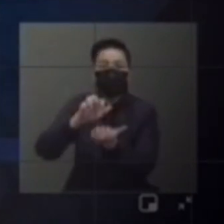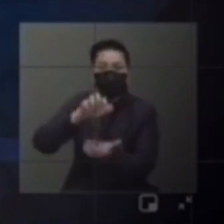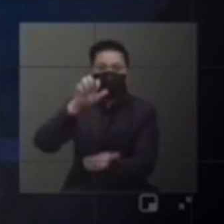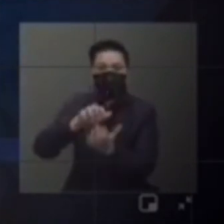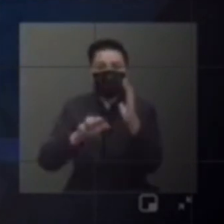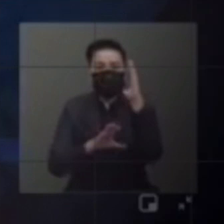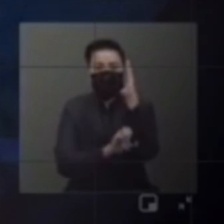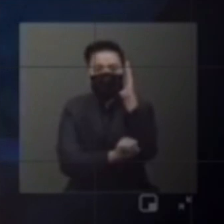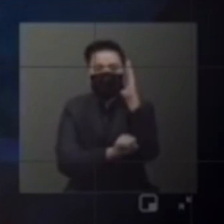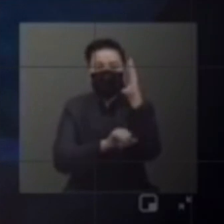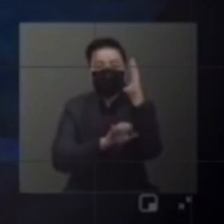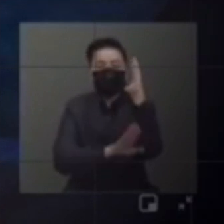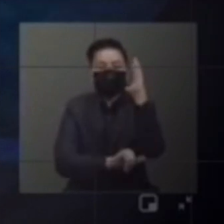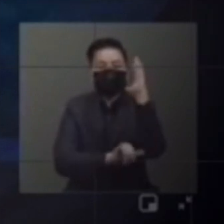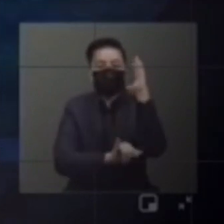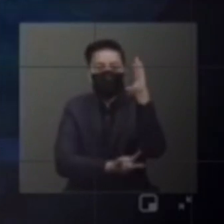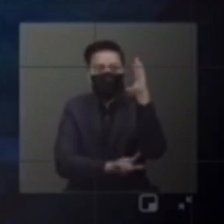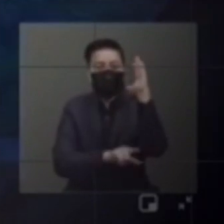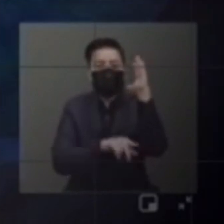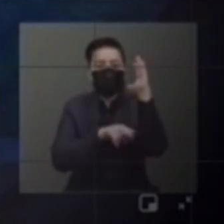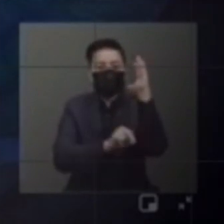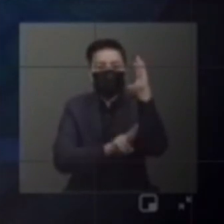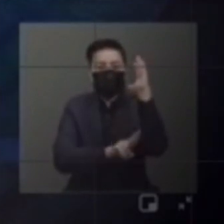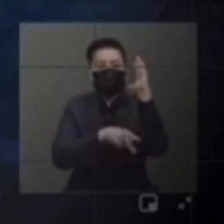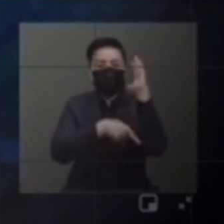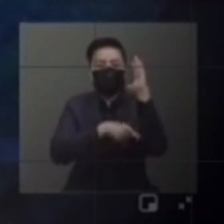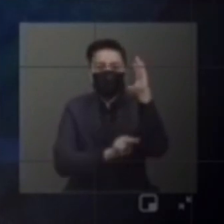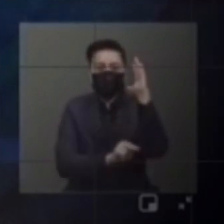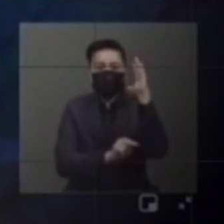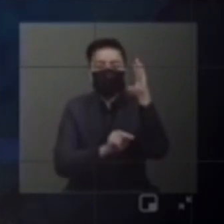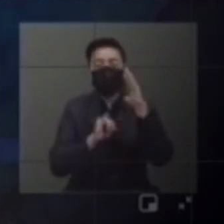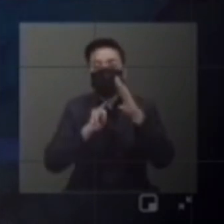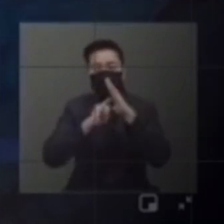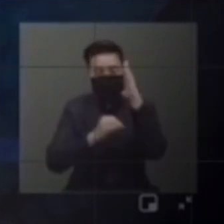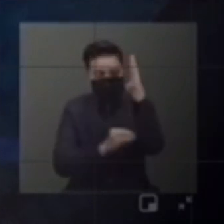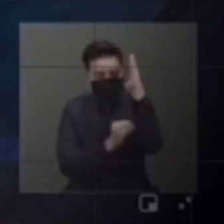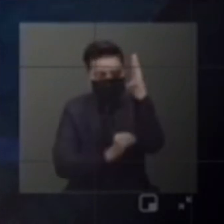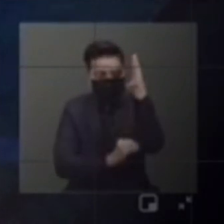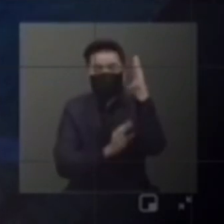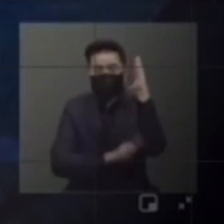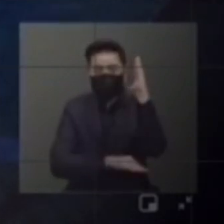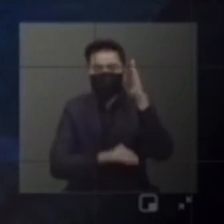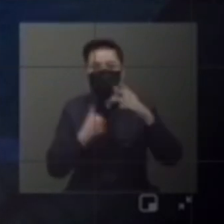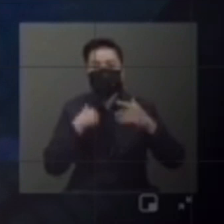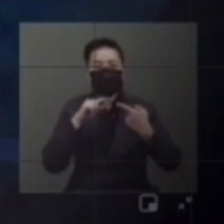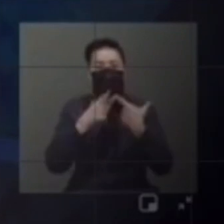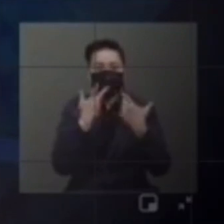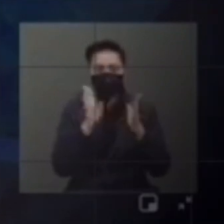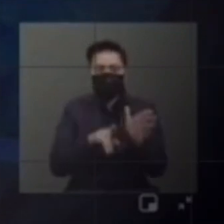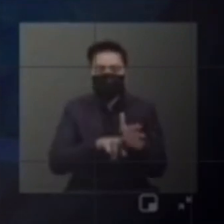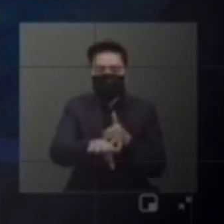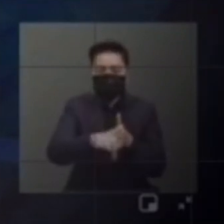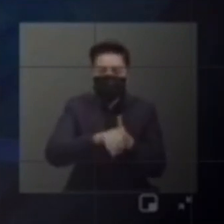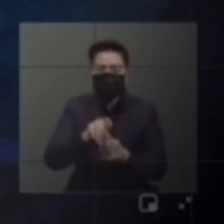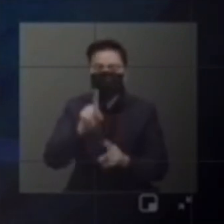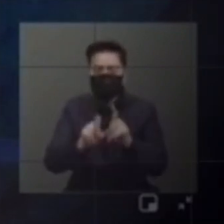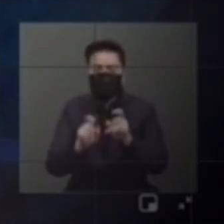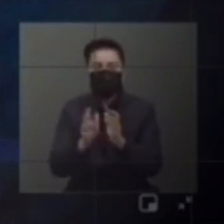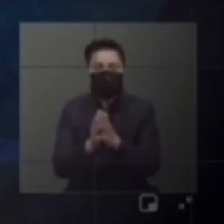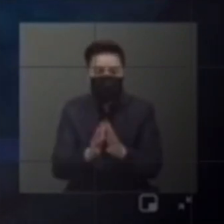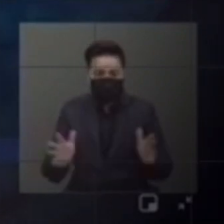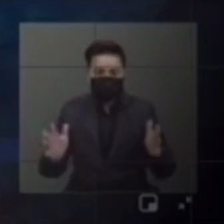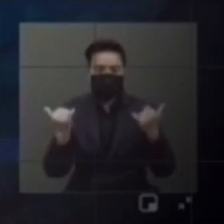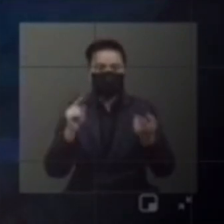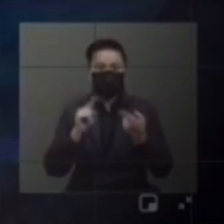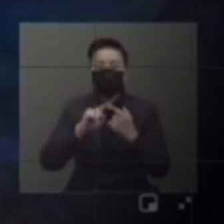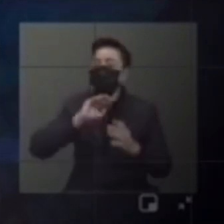ลายะลานราธิวาสปัตตานีในส่วนของ4จังหวัดพื้นที่แดงเข้มนะคะก็มีรายงานผู้ติดเชื้อและเสียชีวิตและ